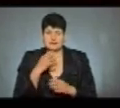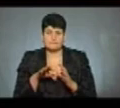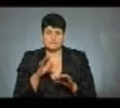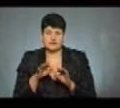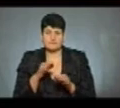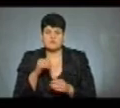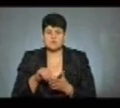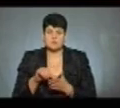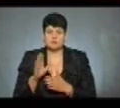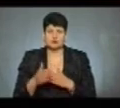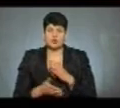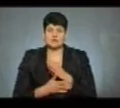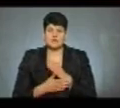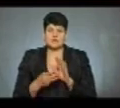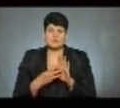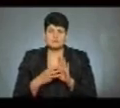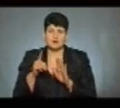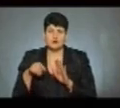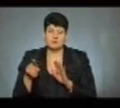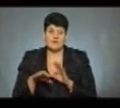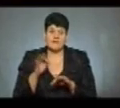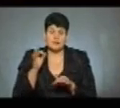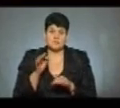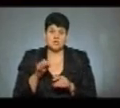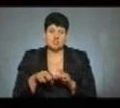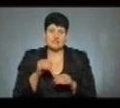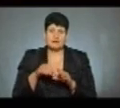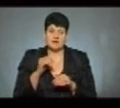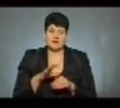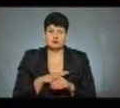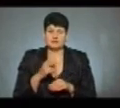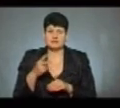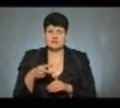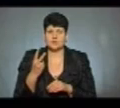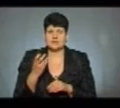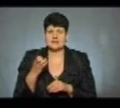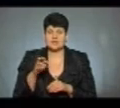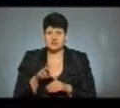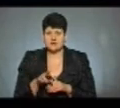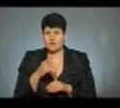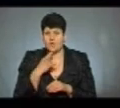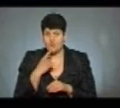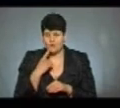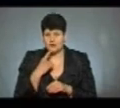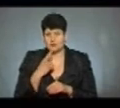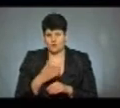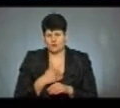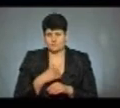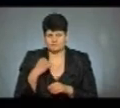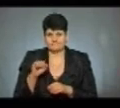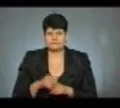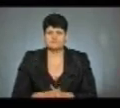гурт останнім. Під восьмим номером його витягнули під час жеребкування, яке відбулося 22 січня. Кажуть, налаштовані на